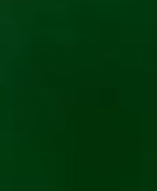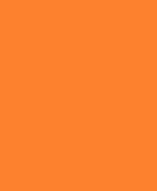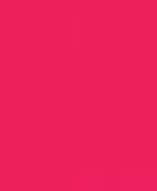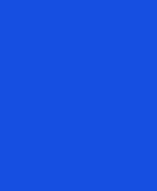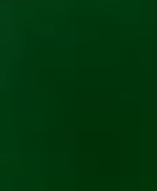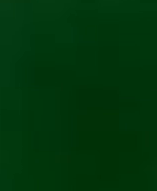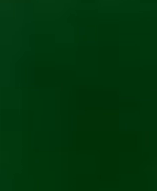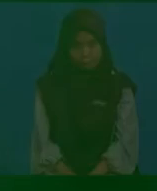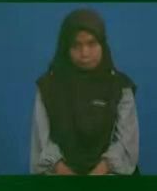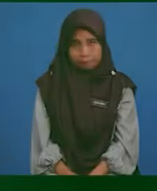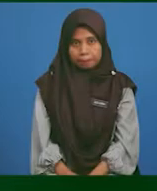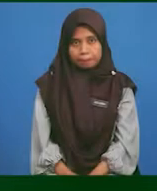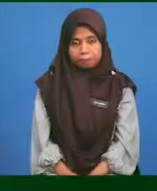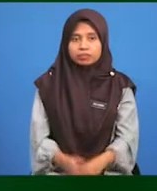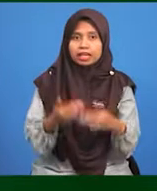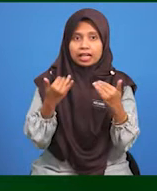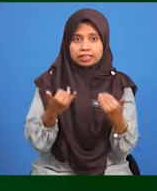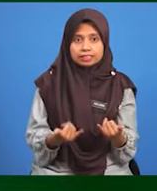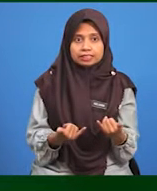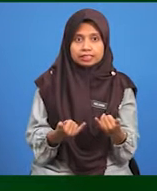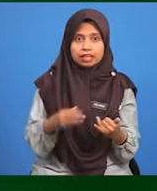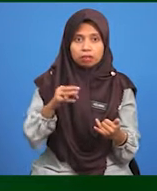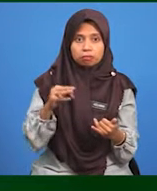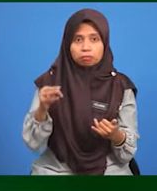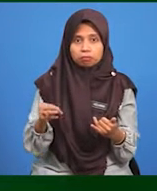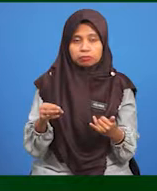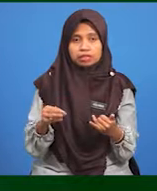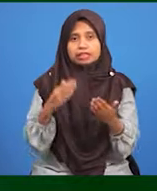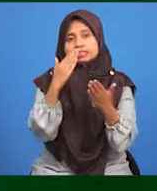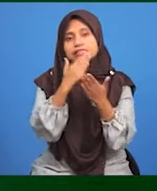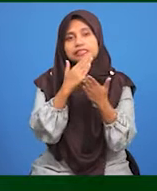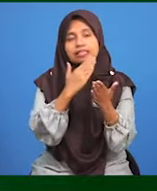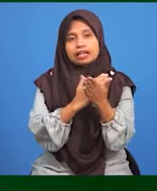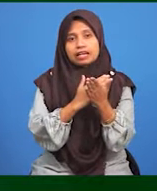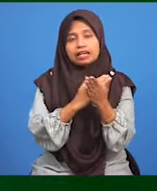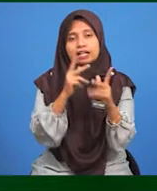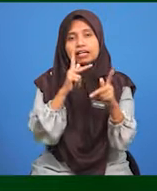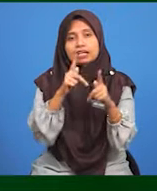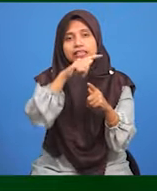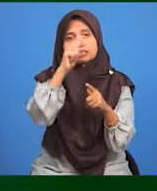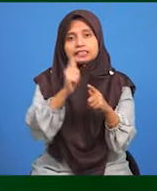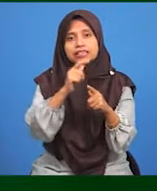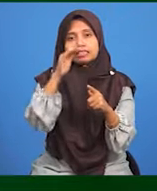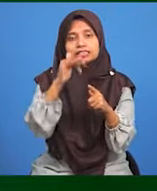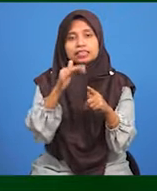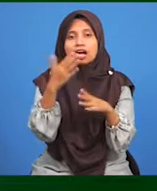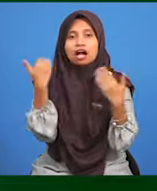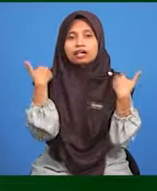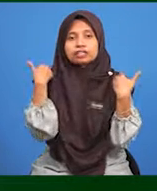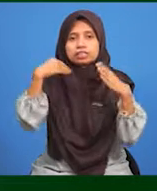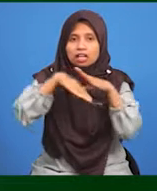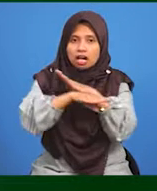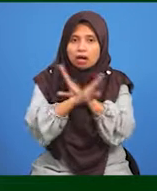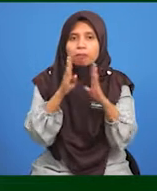hai hai Hai sekarang murid-murid senaraikan kata tanya yang terdapat